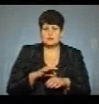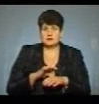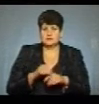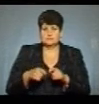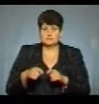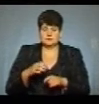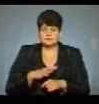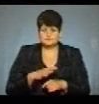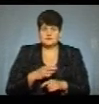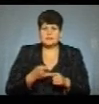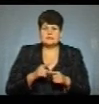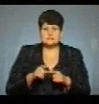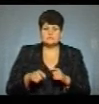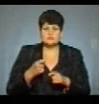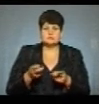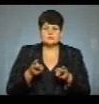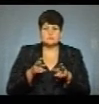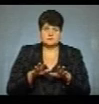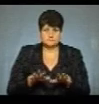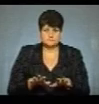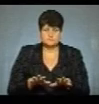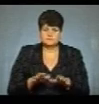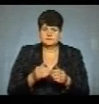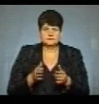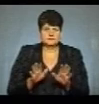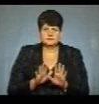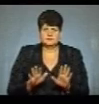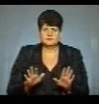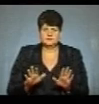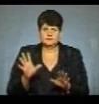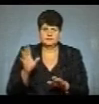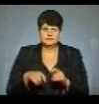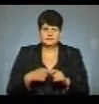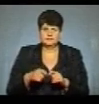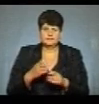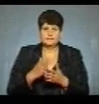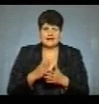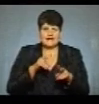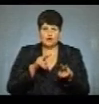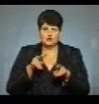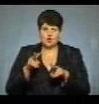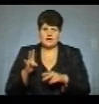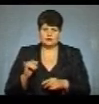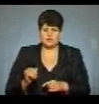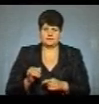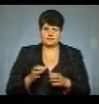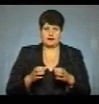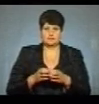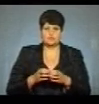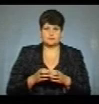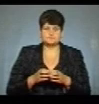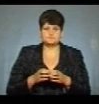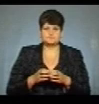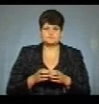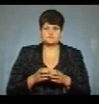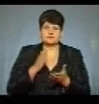ушкодження йому спричинені. Але цей злочин залишається нерозкритим. Ці злочини є контрольної категорії. вони